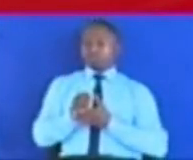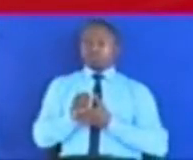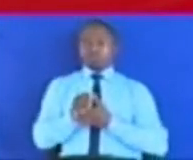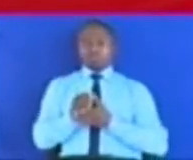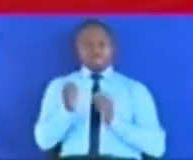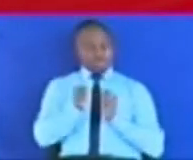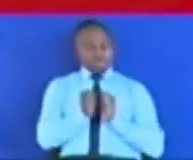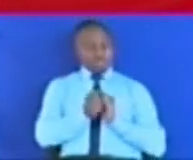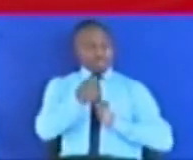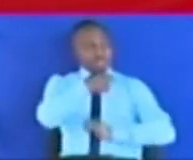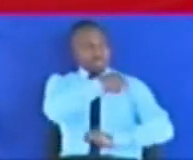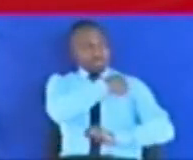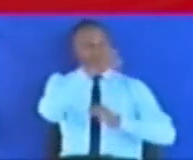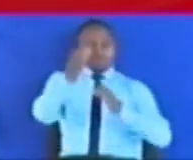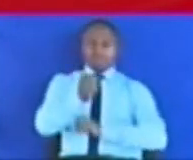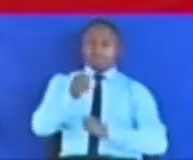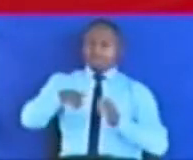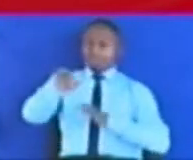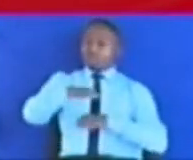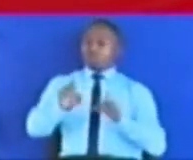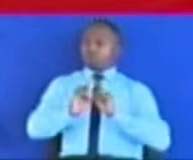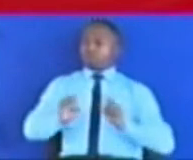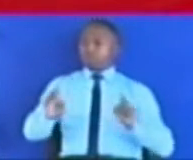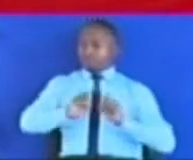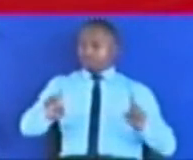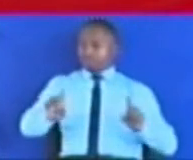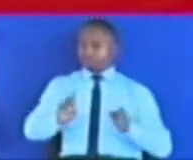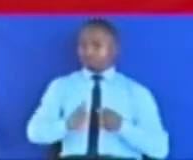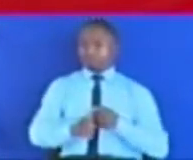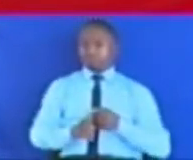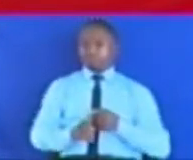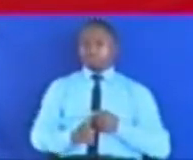vitendanishi vinapatikana katika maeneo mbalimbali nchini.